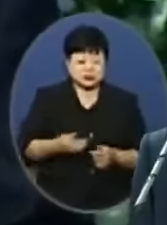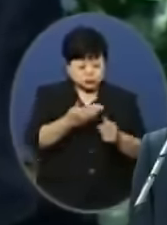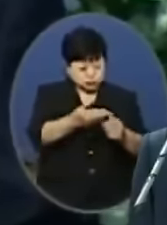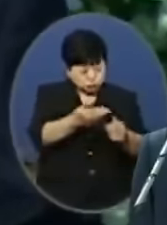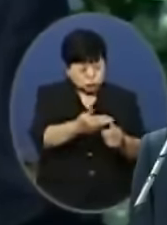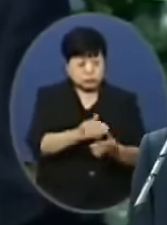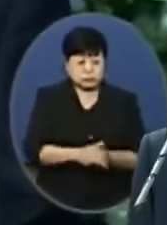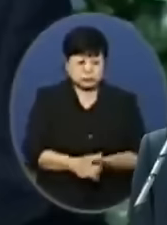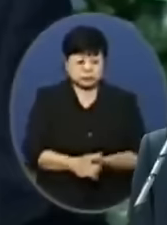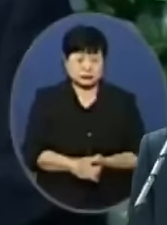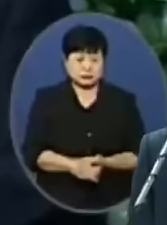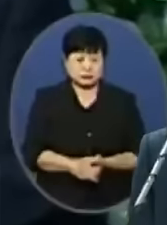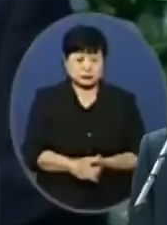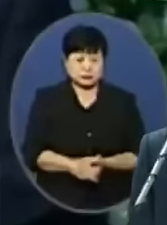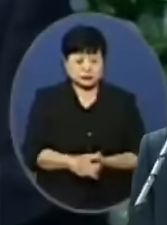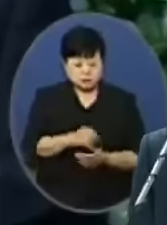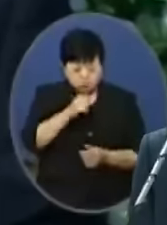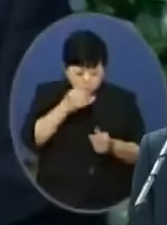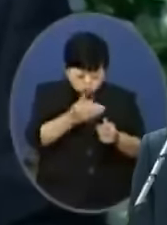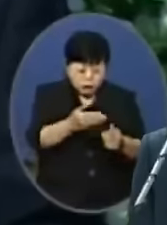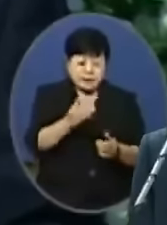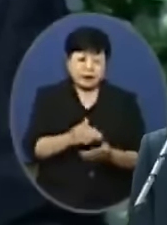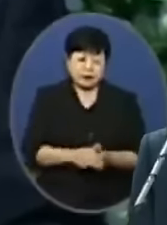주셨으니 줘야 됩니다.